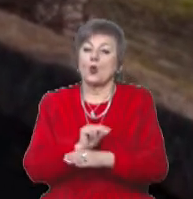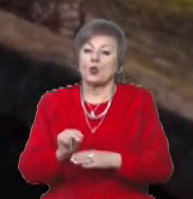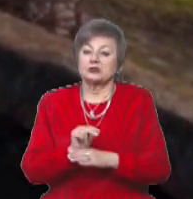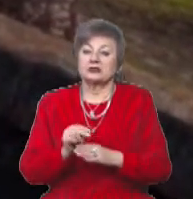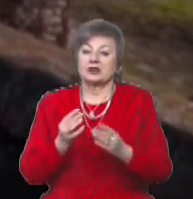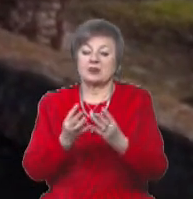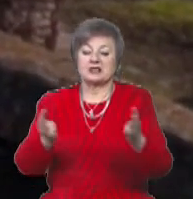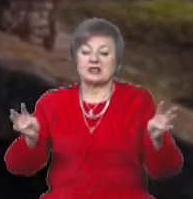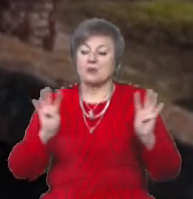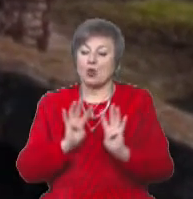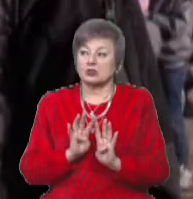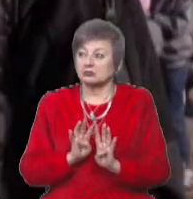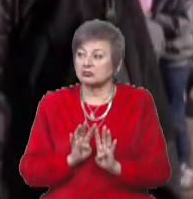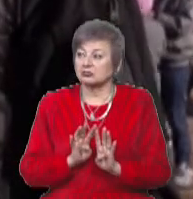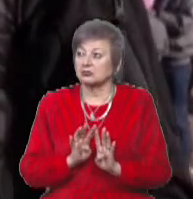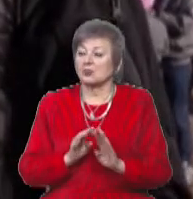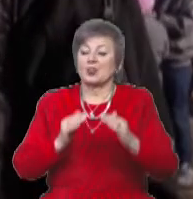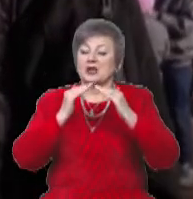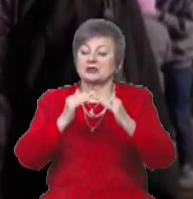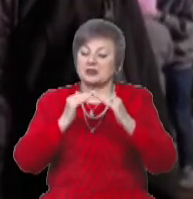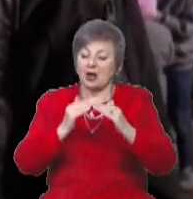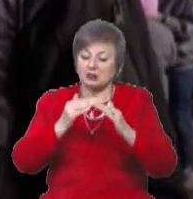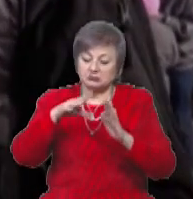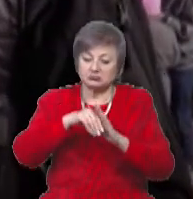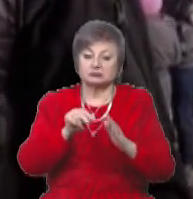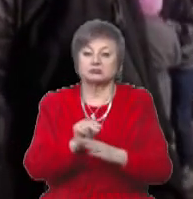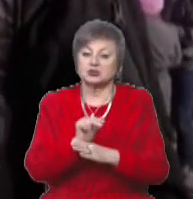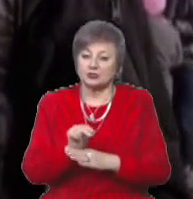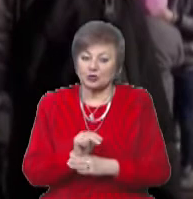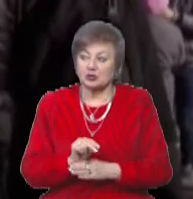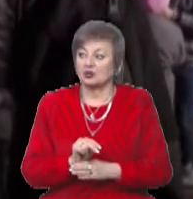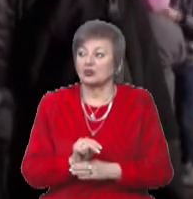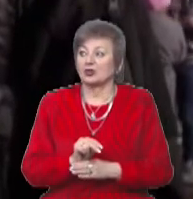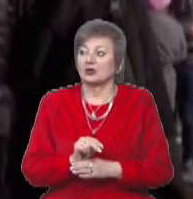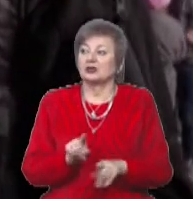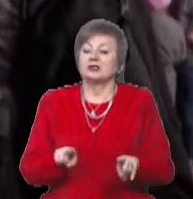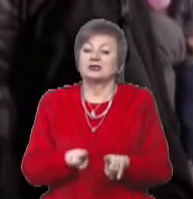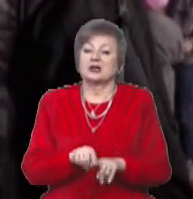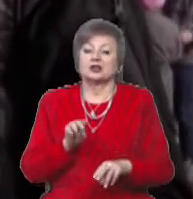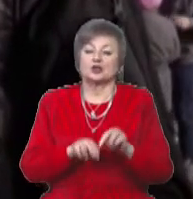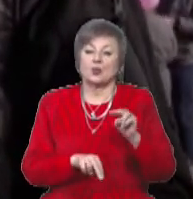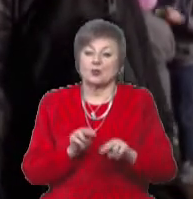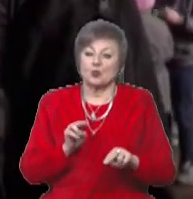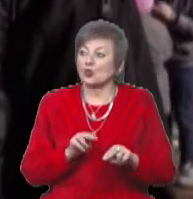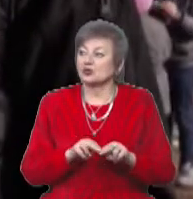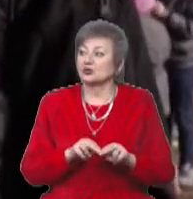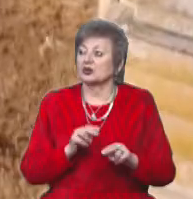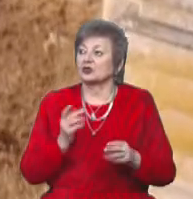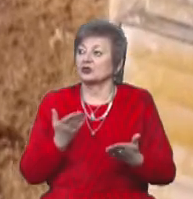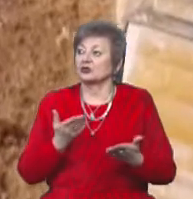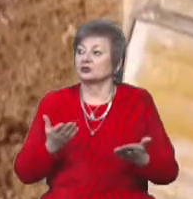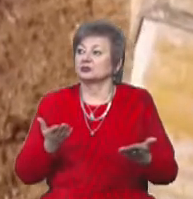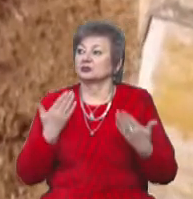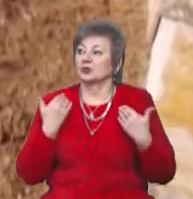паркан, залатано дах в одній з будівель. Також збудовано 2 лавади для того, щоб тварини